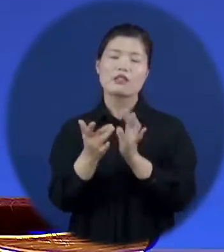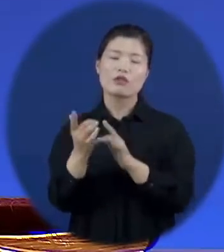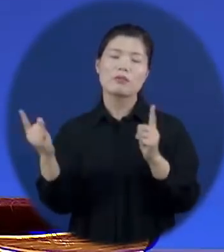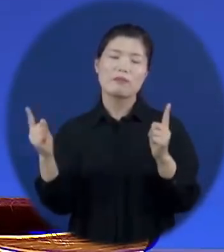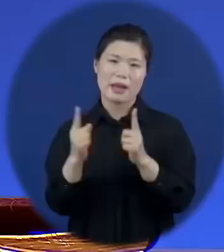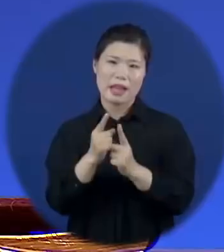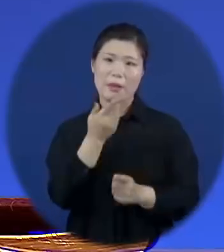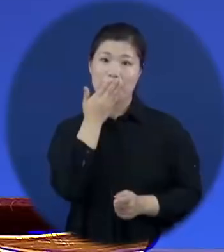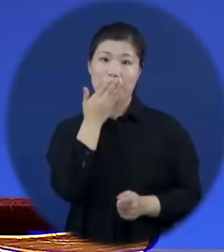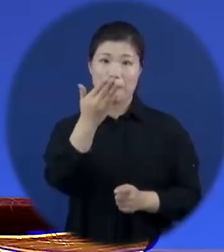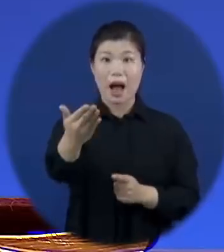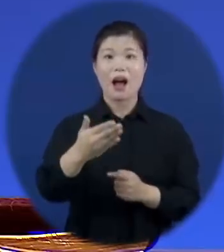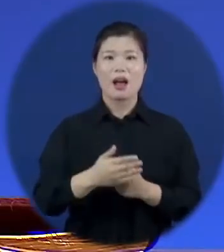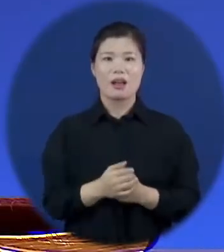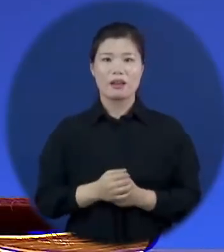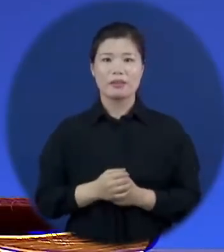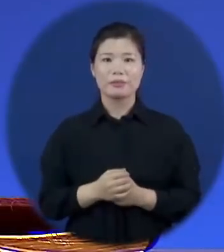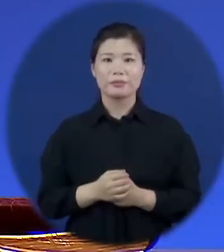가능합니다.